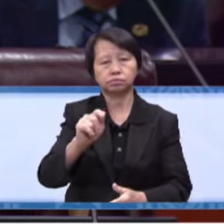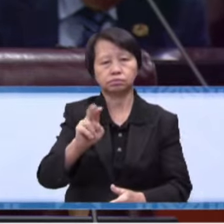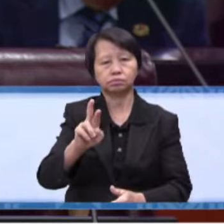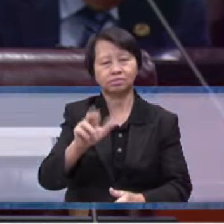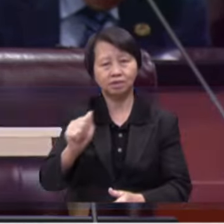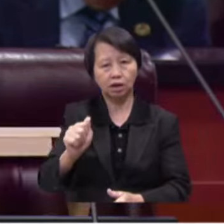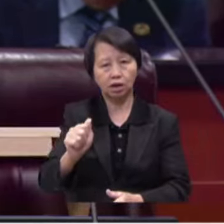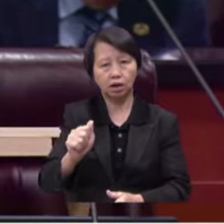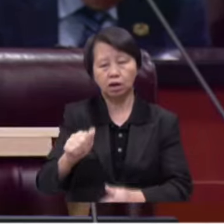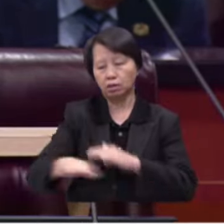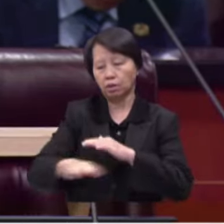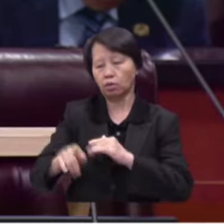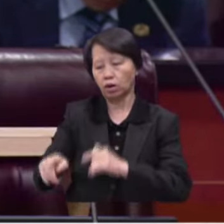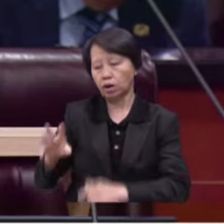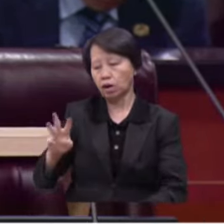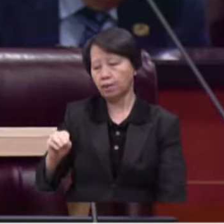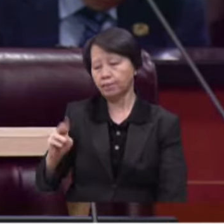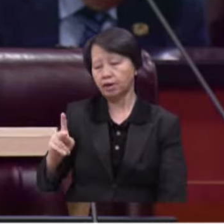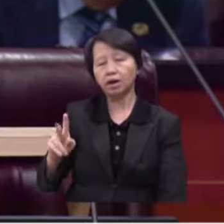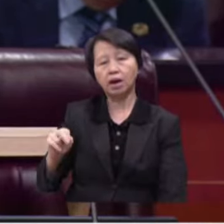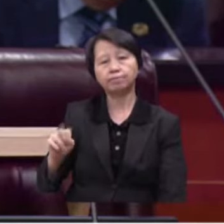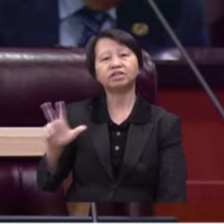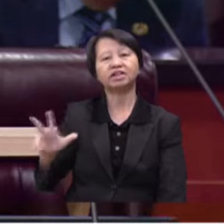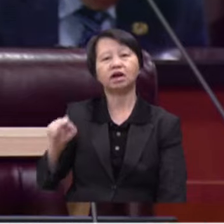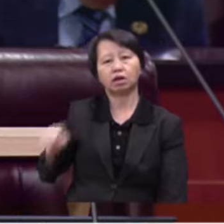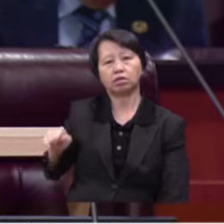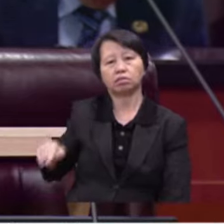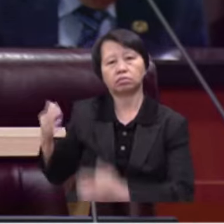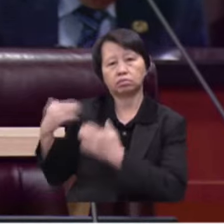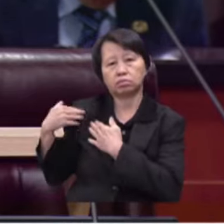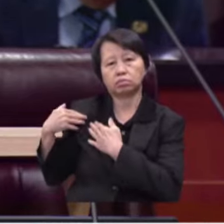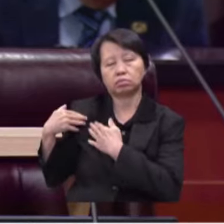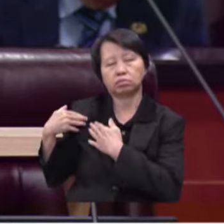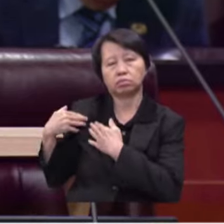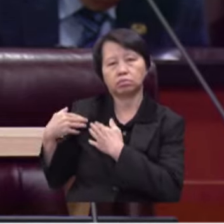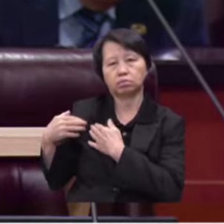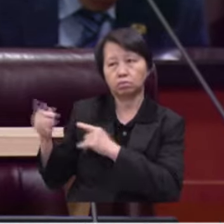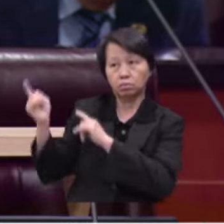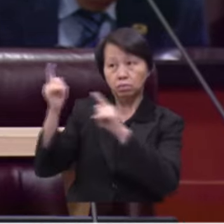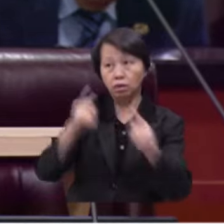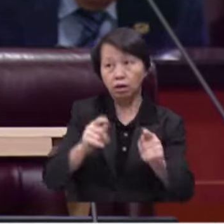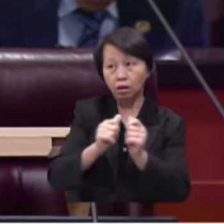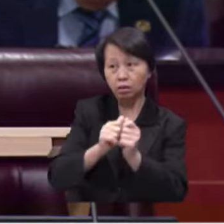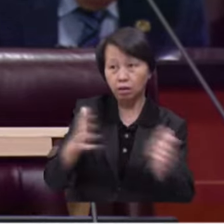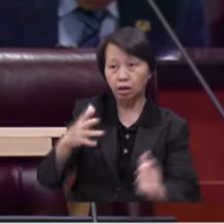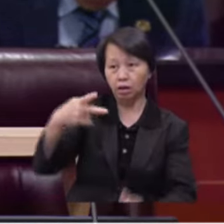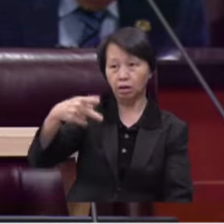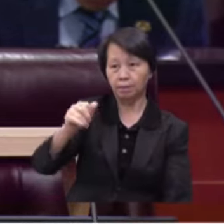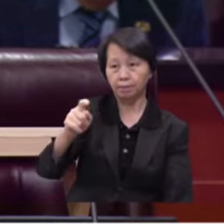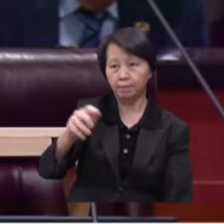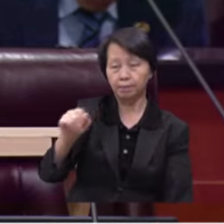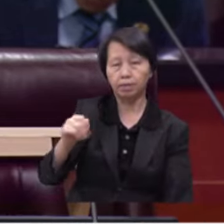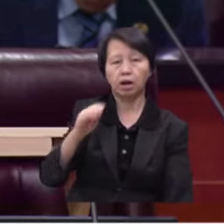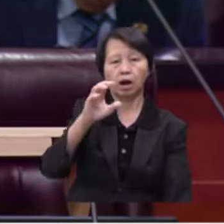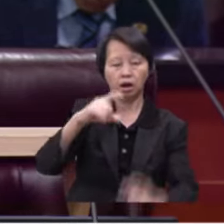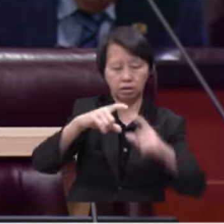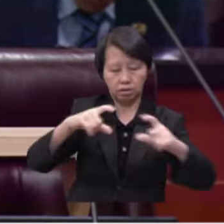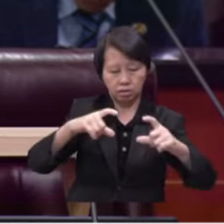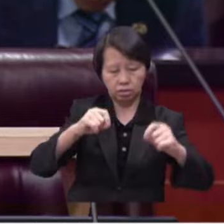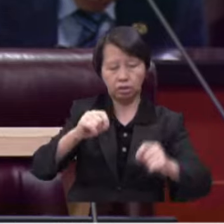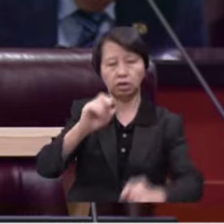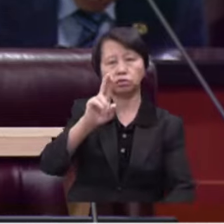23 mekanisme pengurusan Pendatang Asing Tanpa Izin yang memegang card